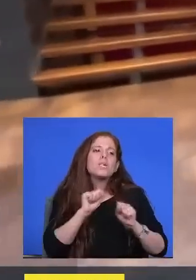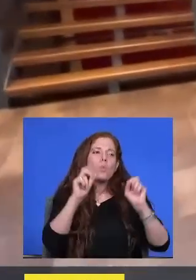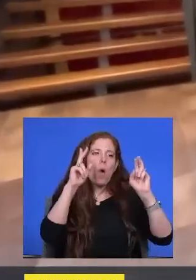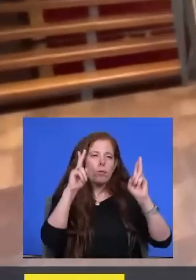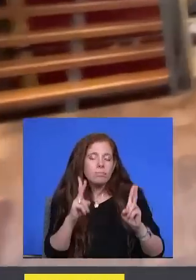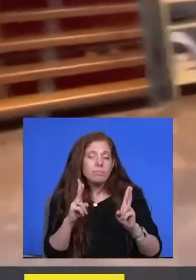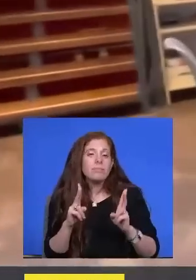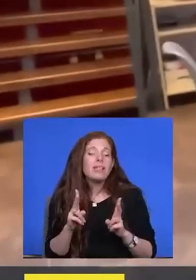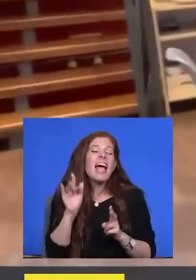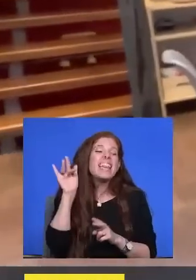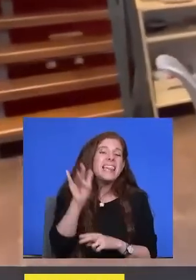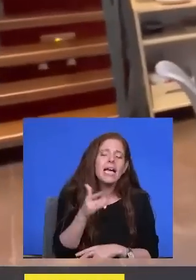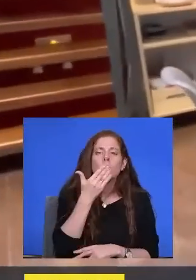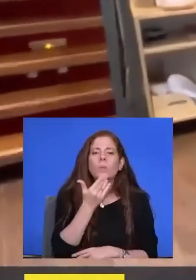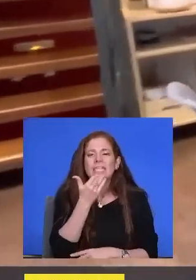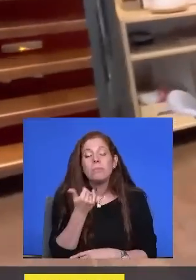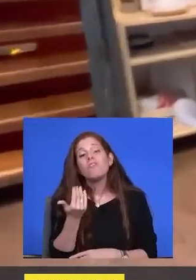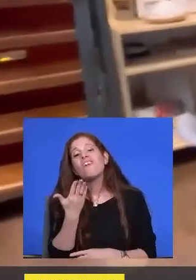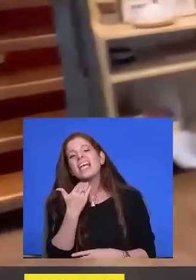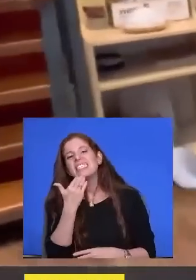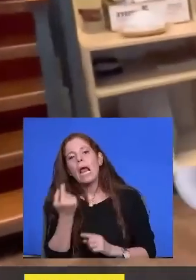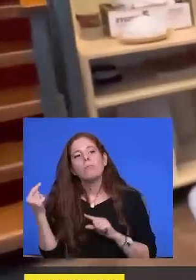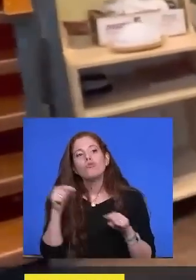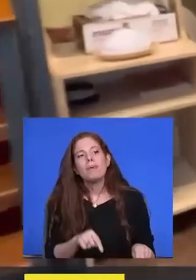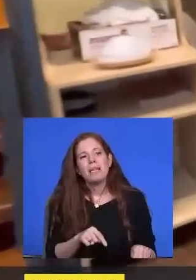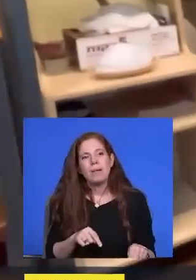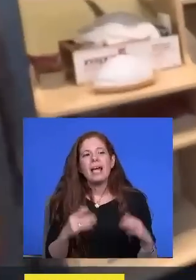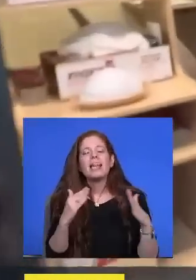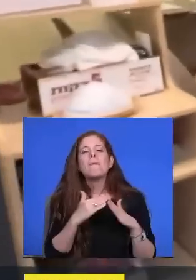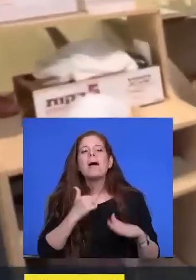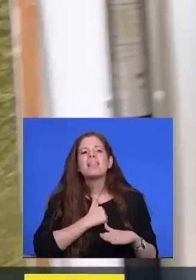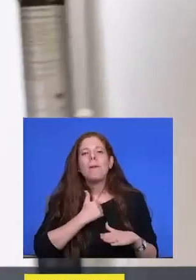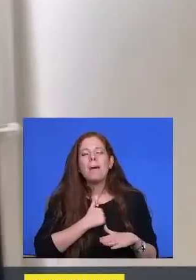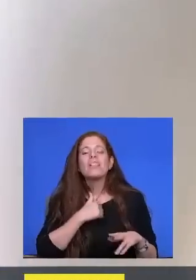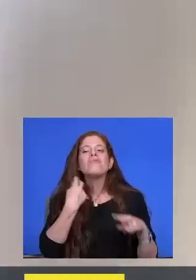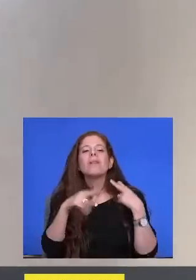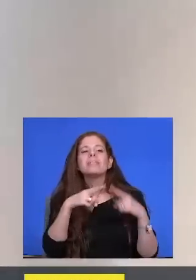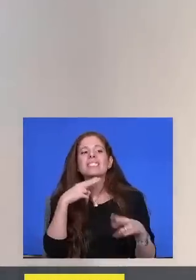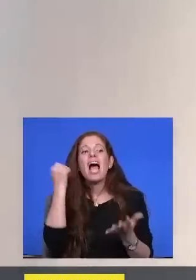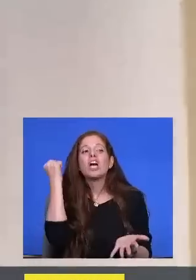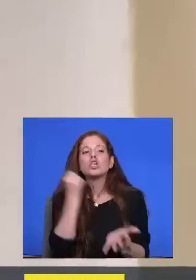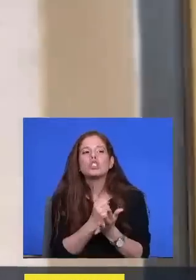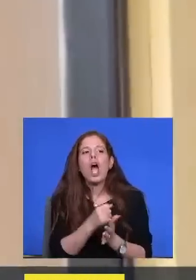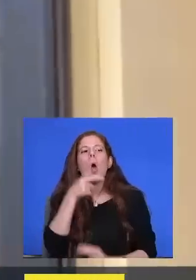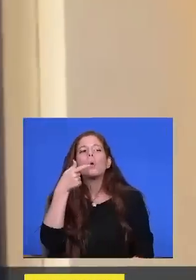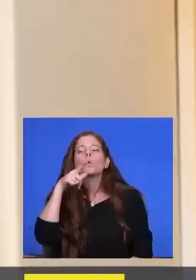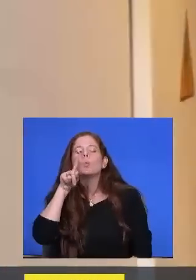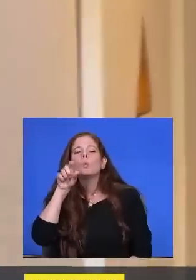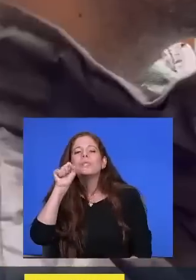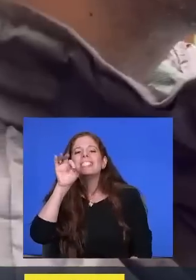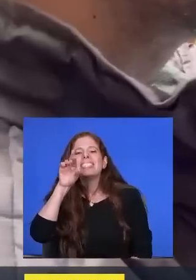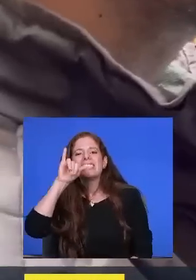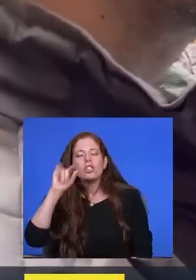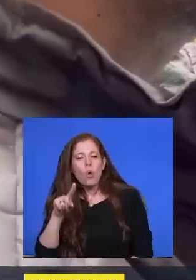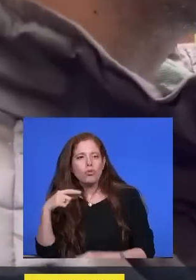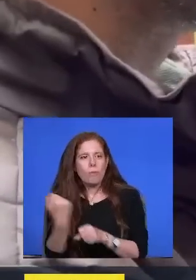יהודים ישראלים שמגיעים לכאן למרכז אתונה, לבית חב"ד ולמסעדה הכשרה גוסטיו, שמפעיל הרב מנדל הנדל.